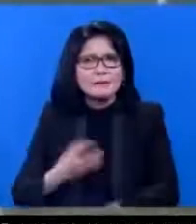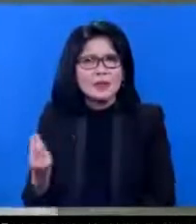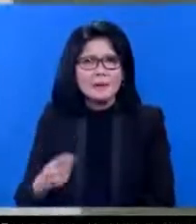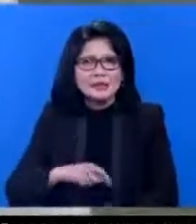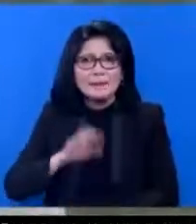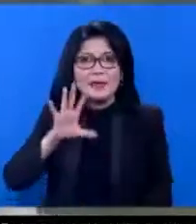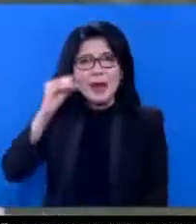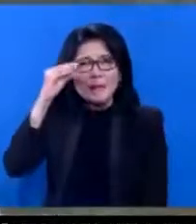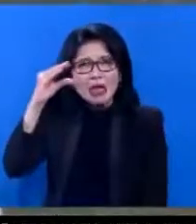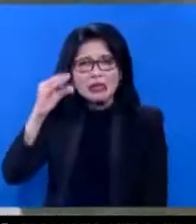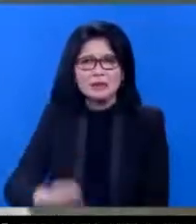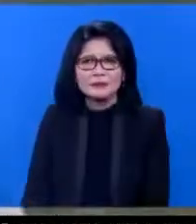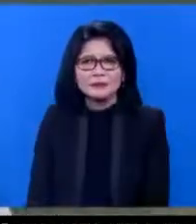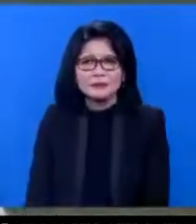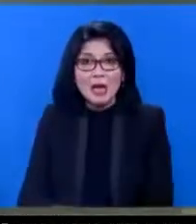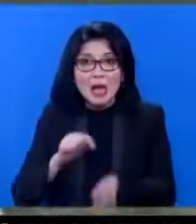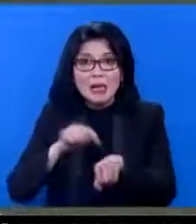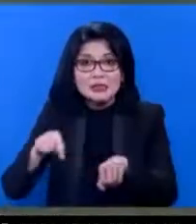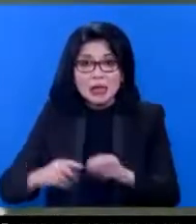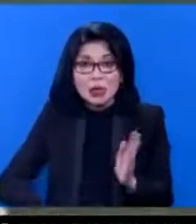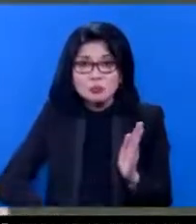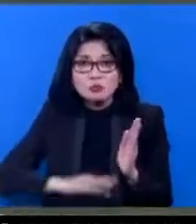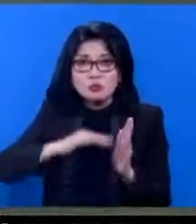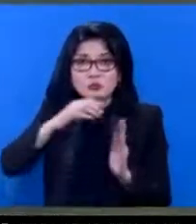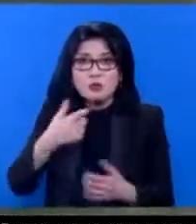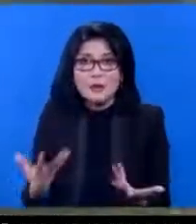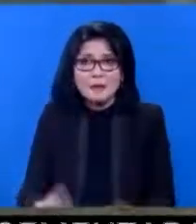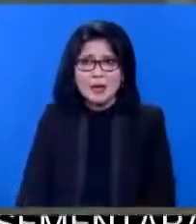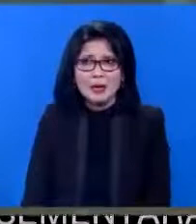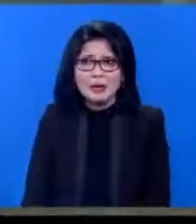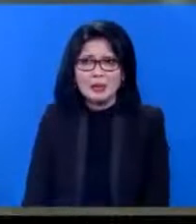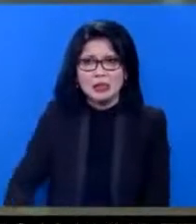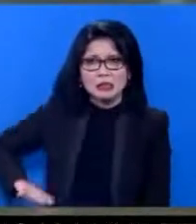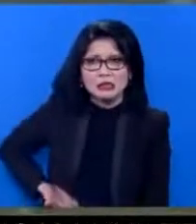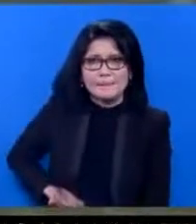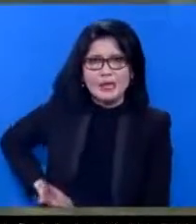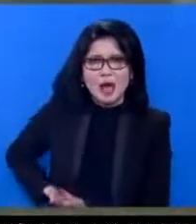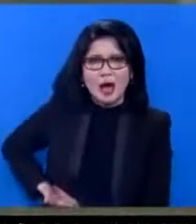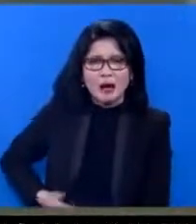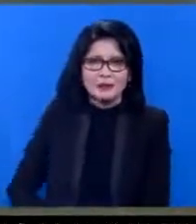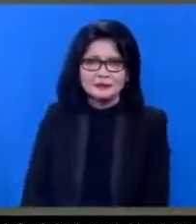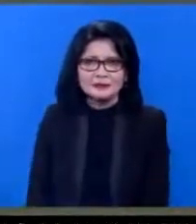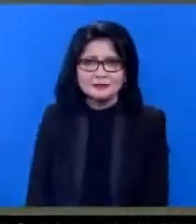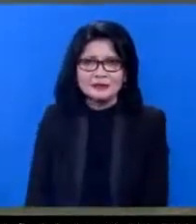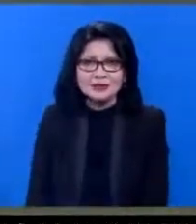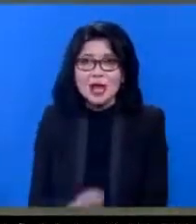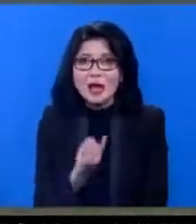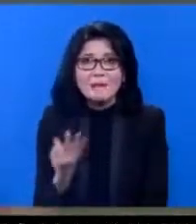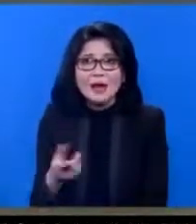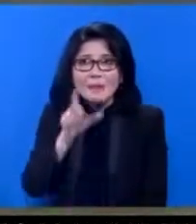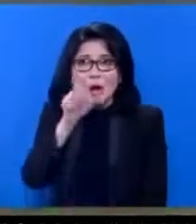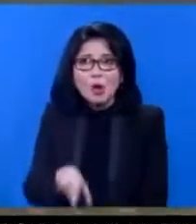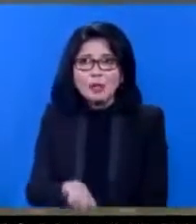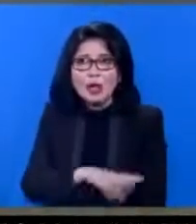5. Jam 5. Ini sekarang terus sampai ketinggian berapa senti? Ya, sak pinggang dah. Sak pinggang. Ada berapa warga yang di sana?